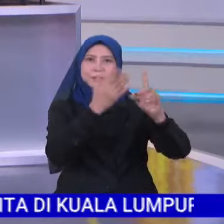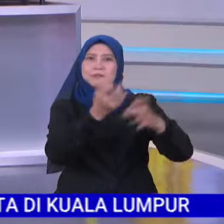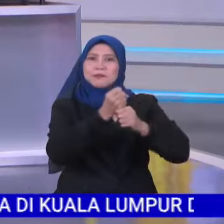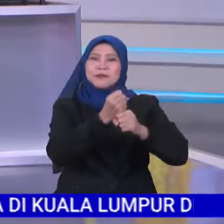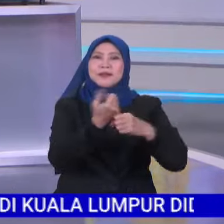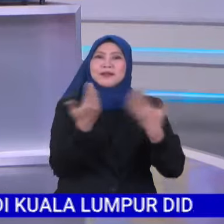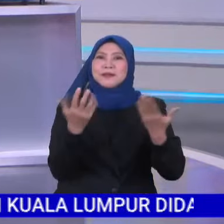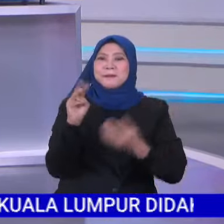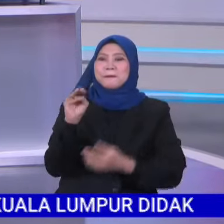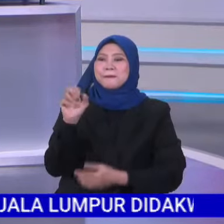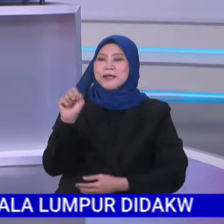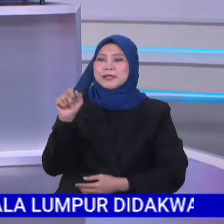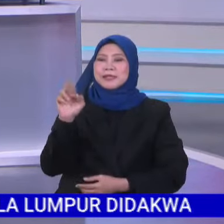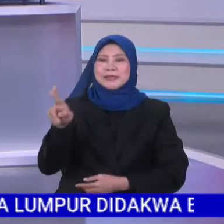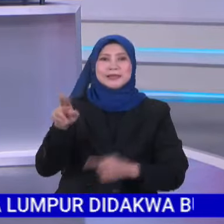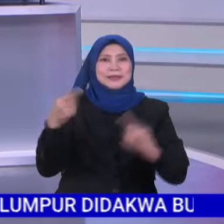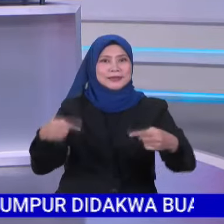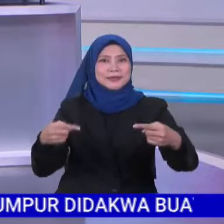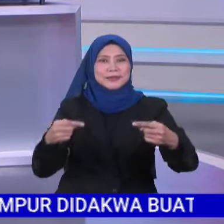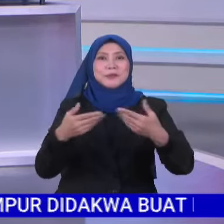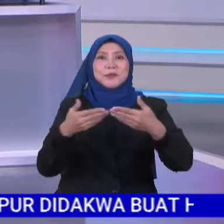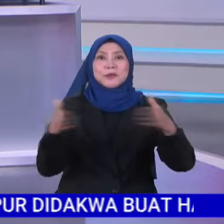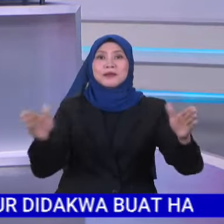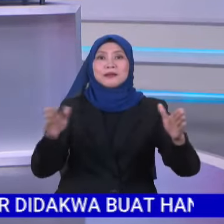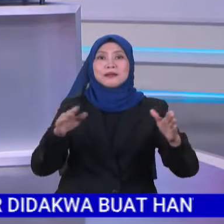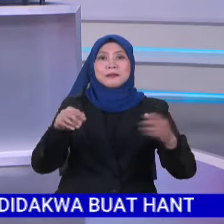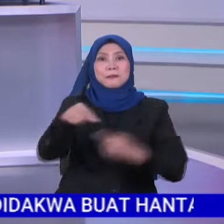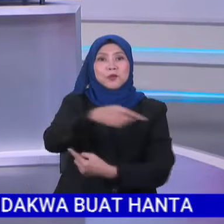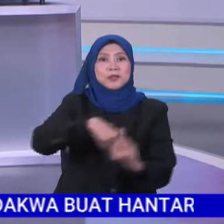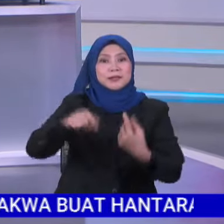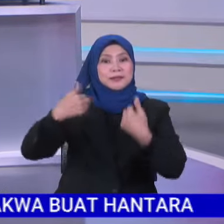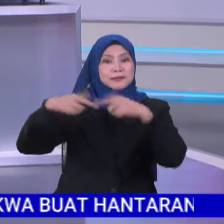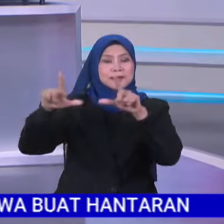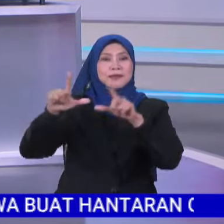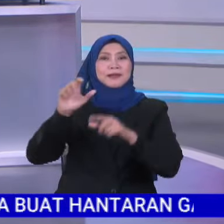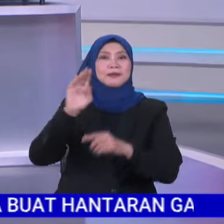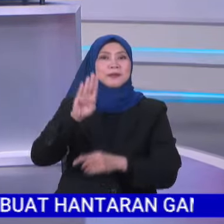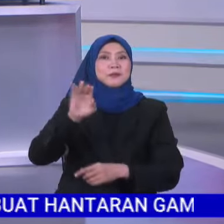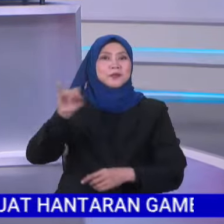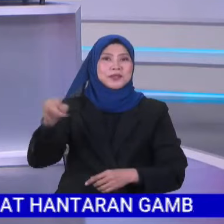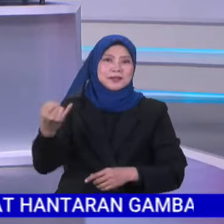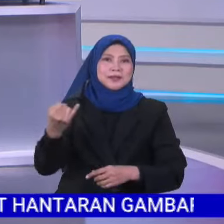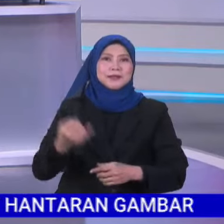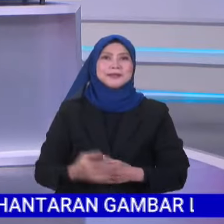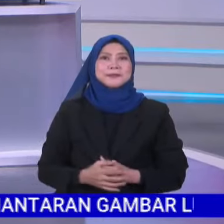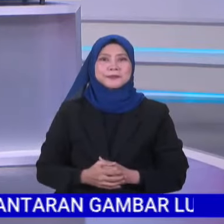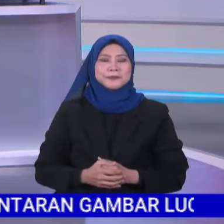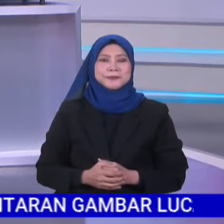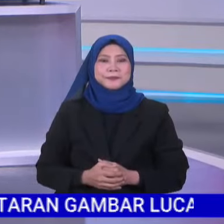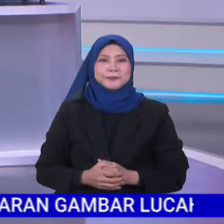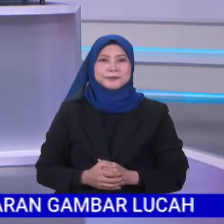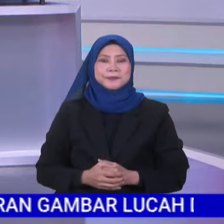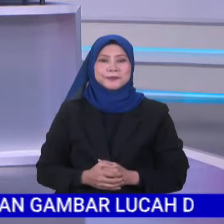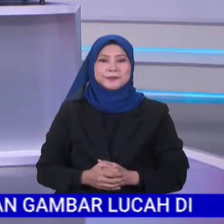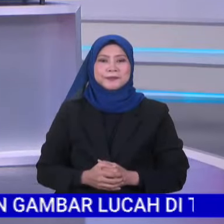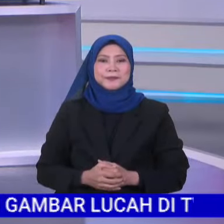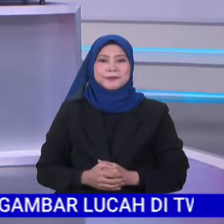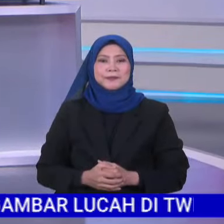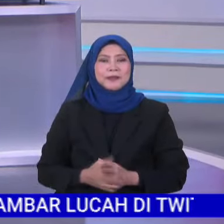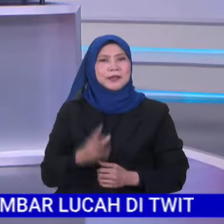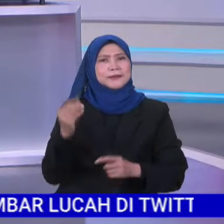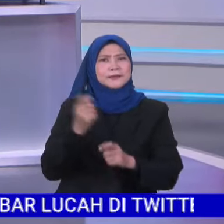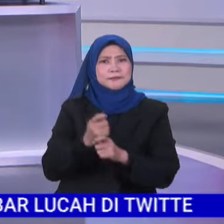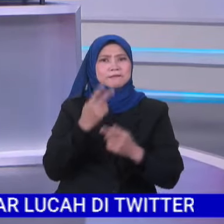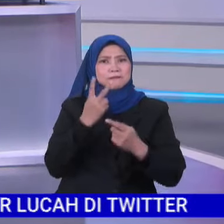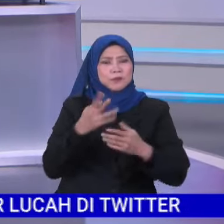pada saingan Masters Malaysia yang membuka tirainya dipusingkan kelayakan dia zetta arena Bukit Jalil hari ini soalnya